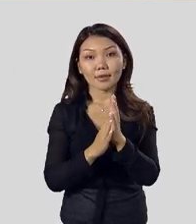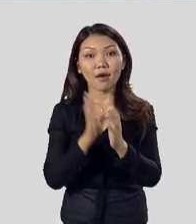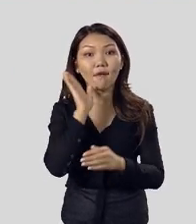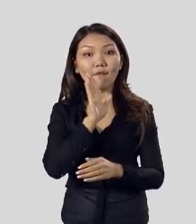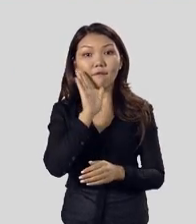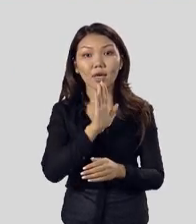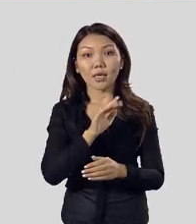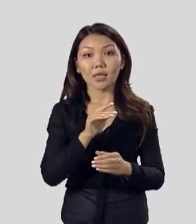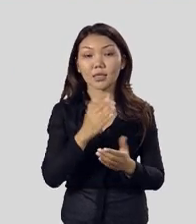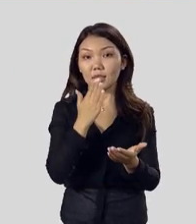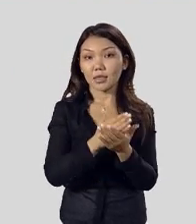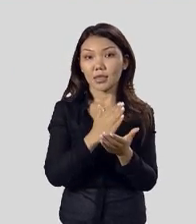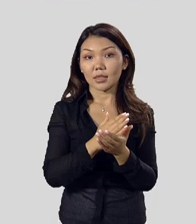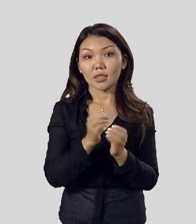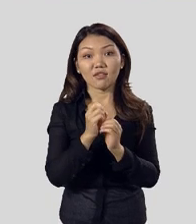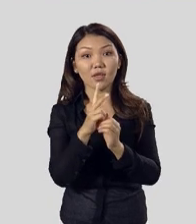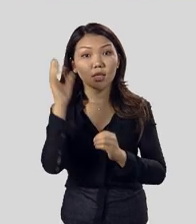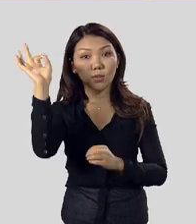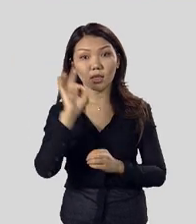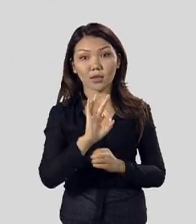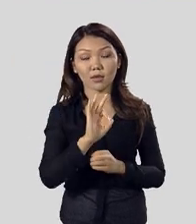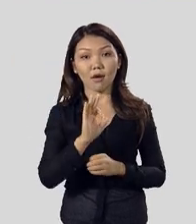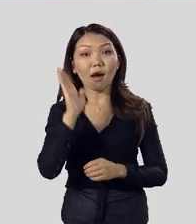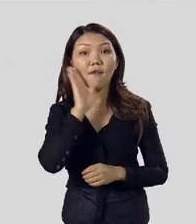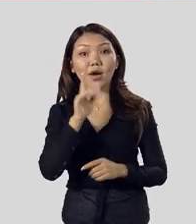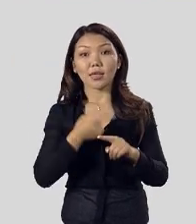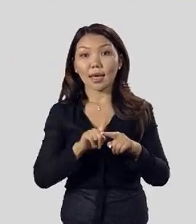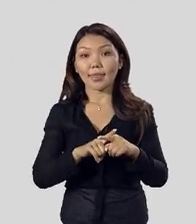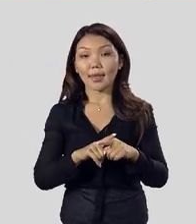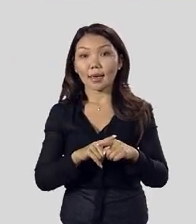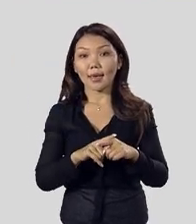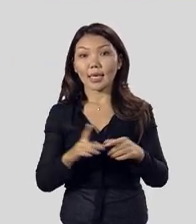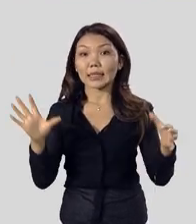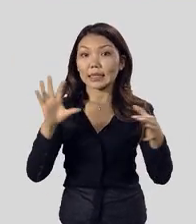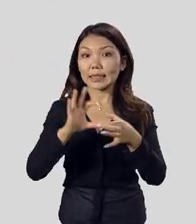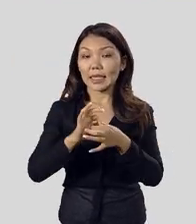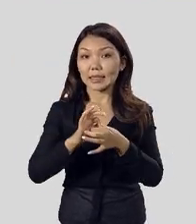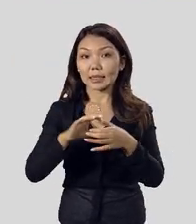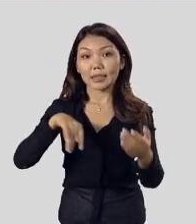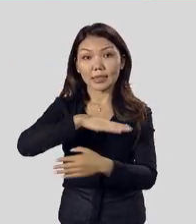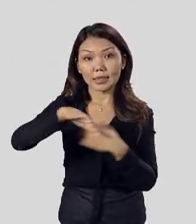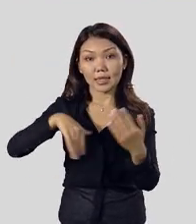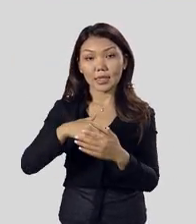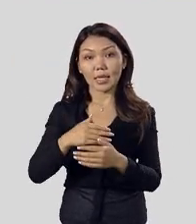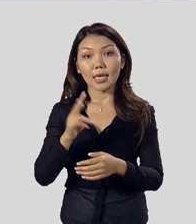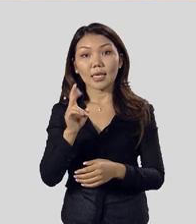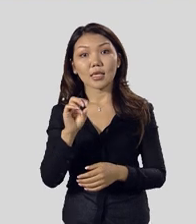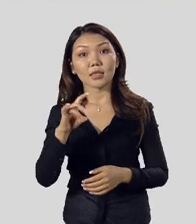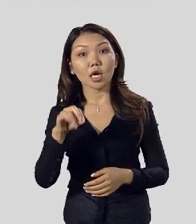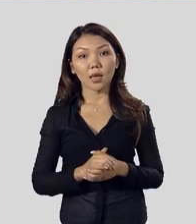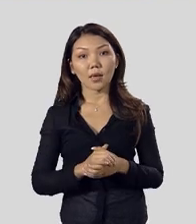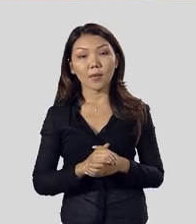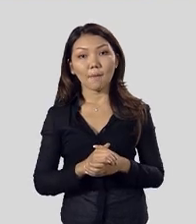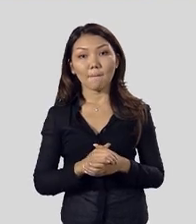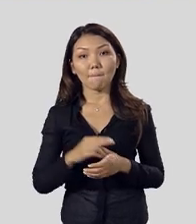12 процентов вода это соединение кислорода и водорода молекулы